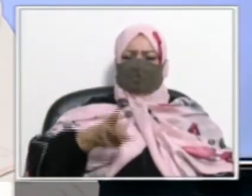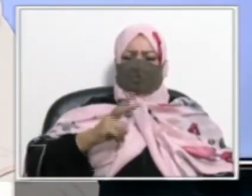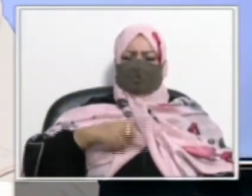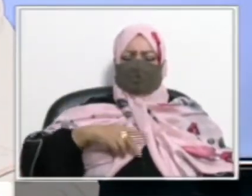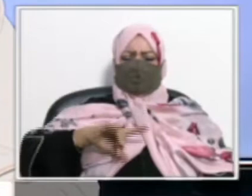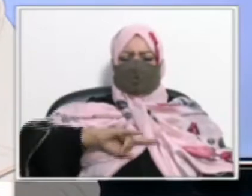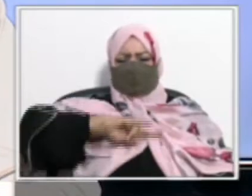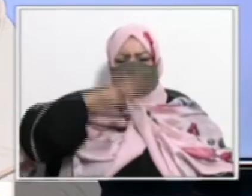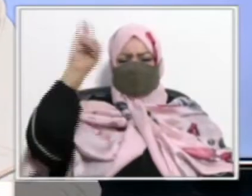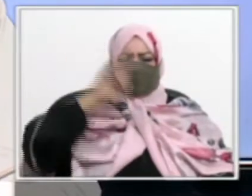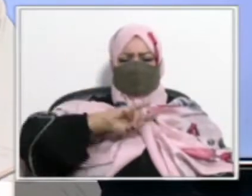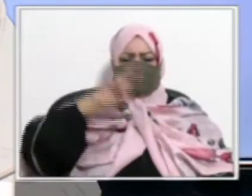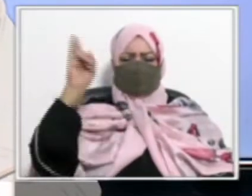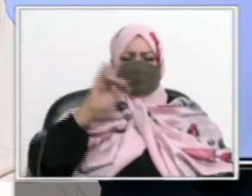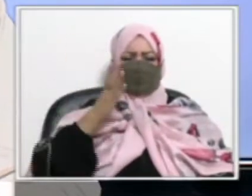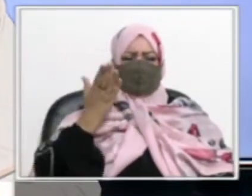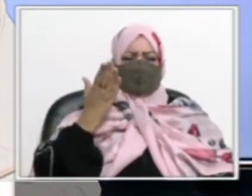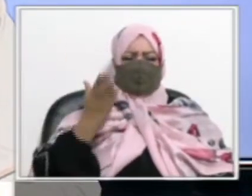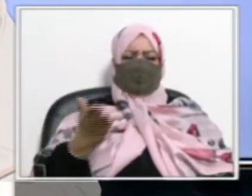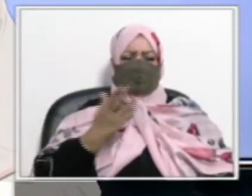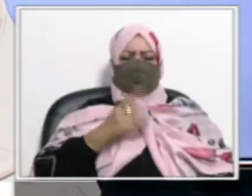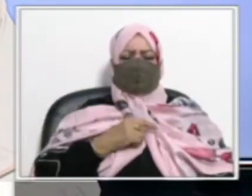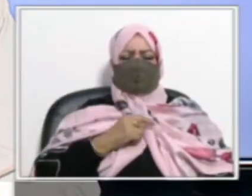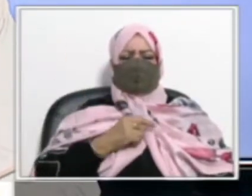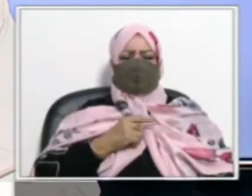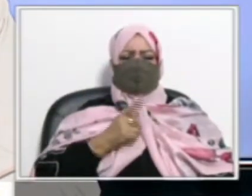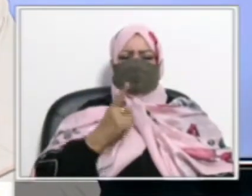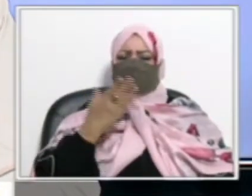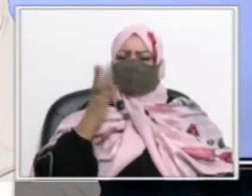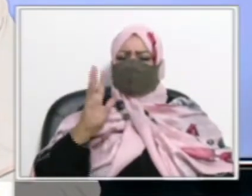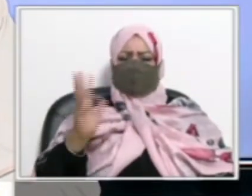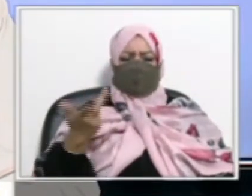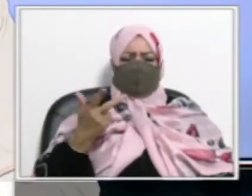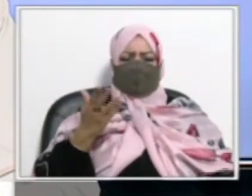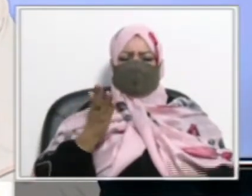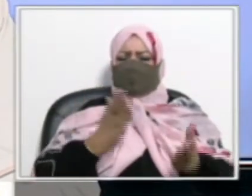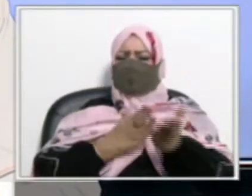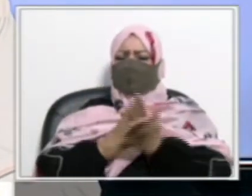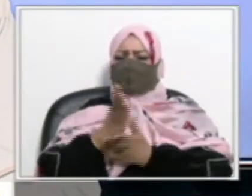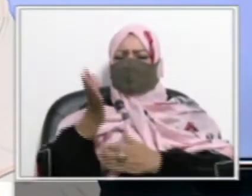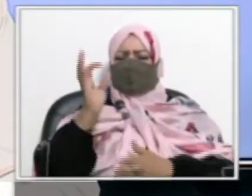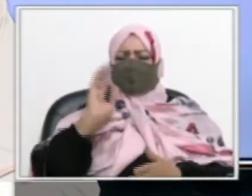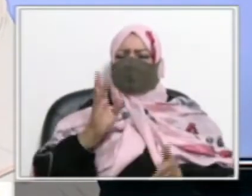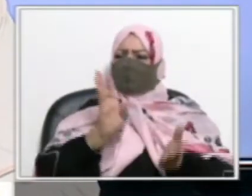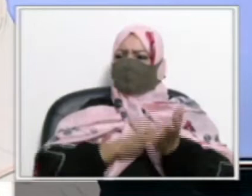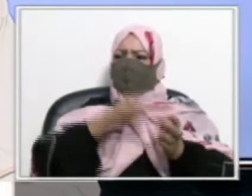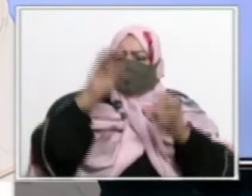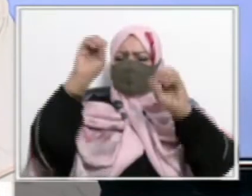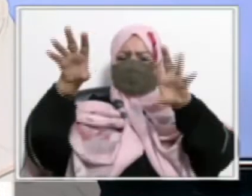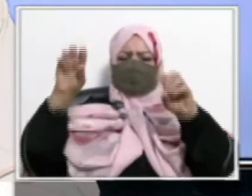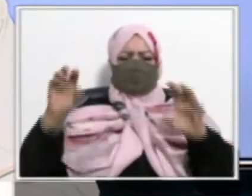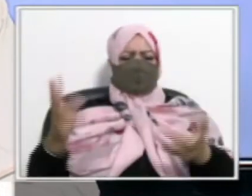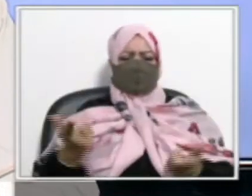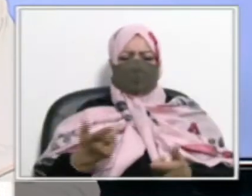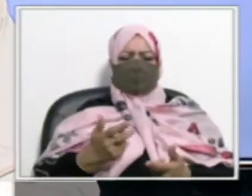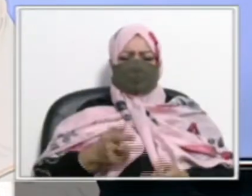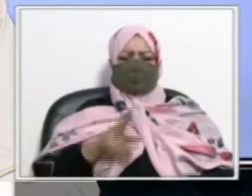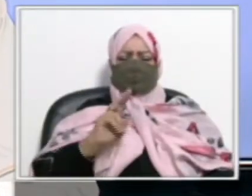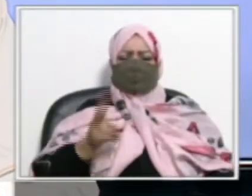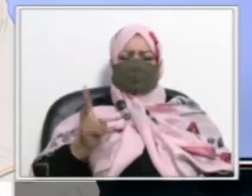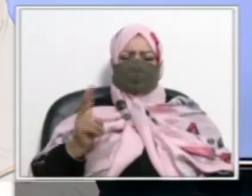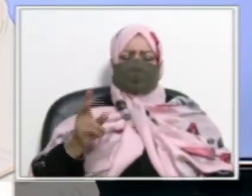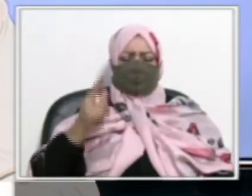ماذا؟ أم ذهبت عقولكم؟ يعني هم الواحد منكم أن يظهر ويعني وتبدي ما فوق